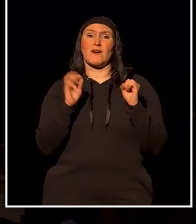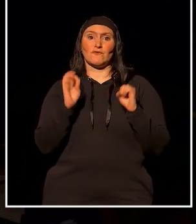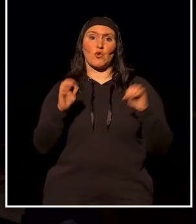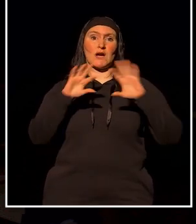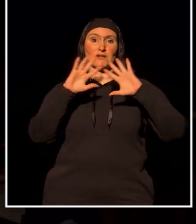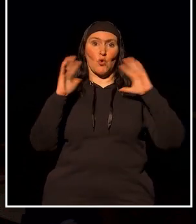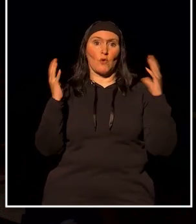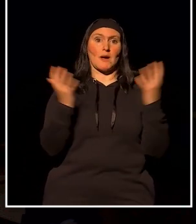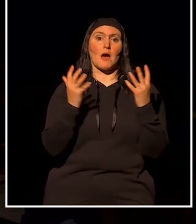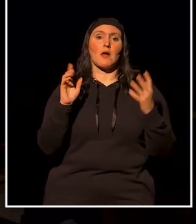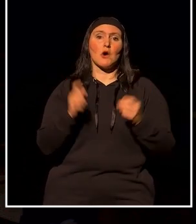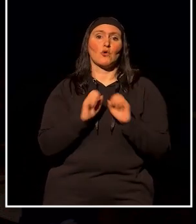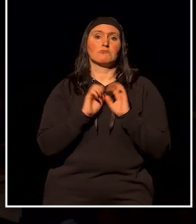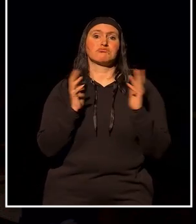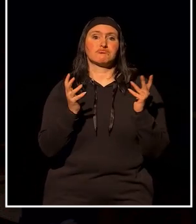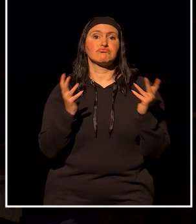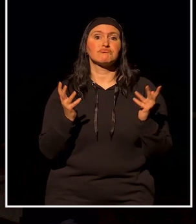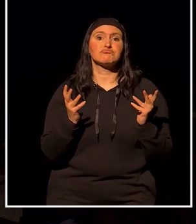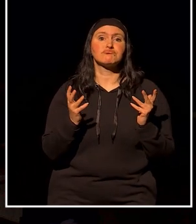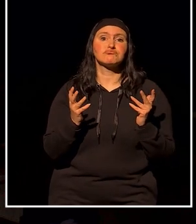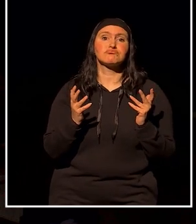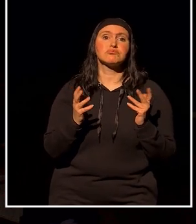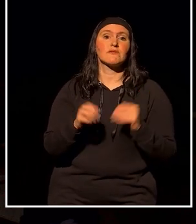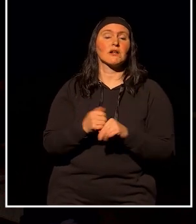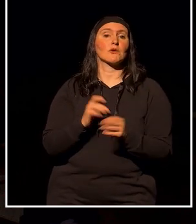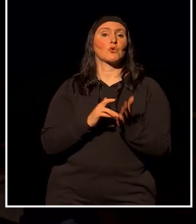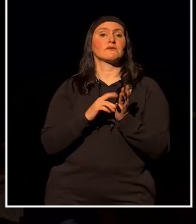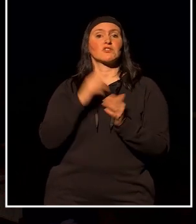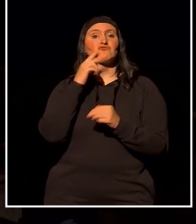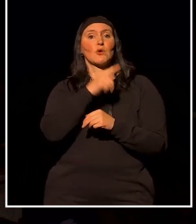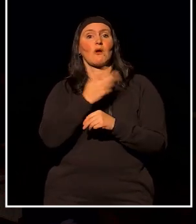dadurch, dass die Flugzeugträger der USA da sind.